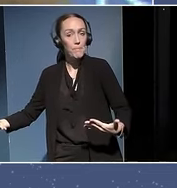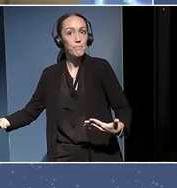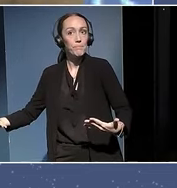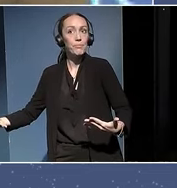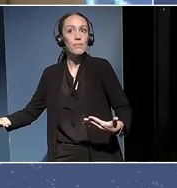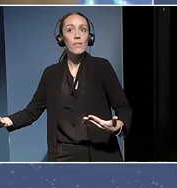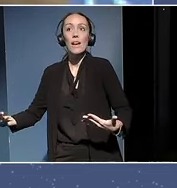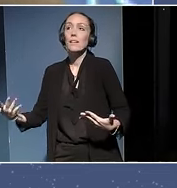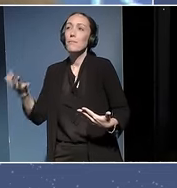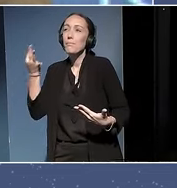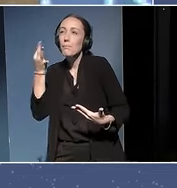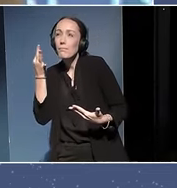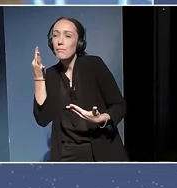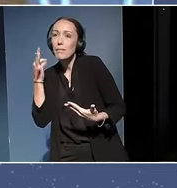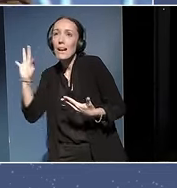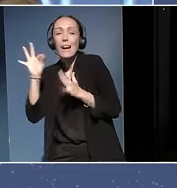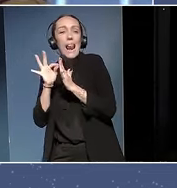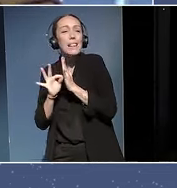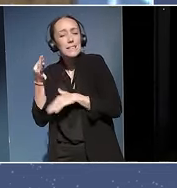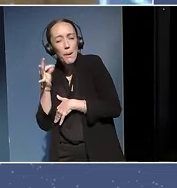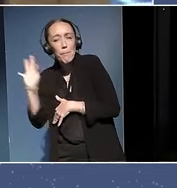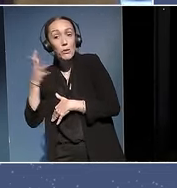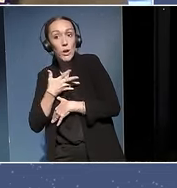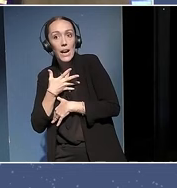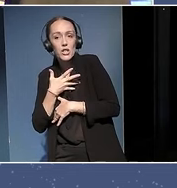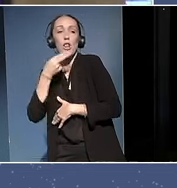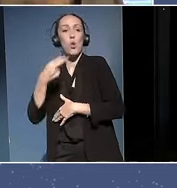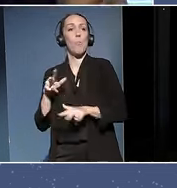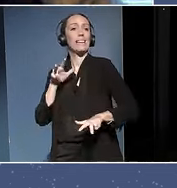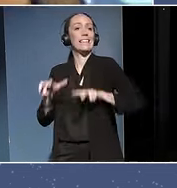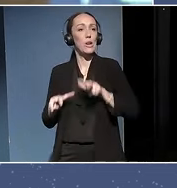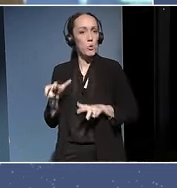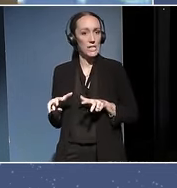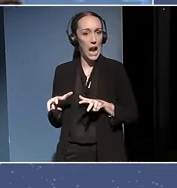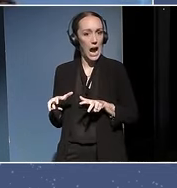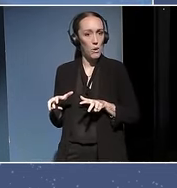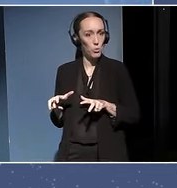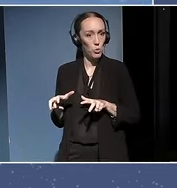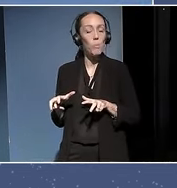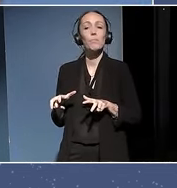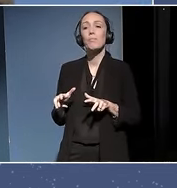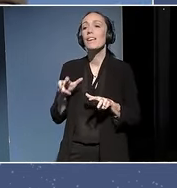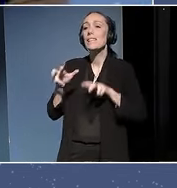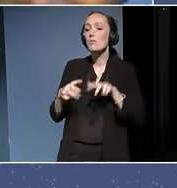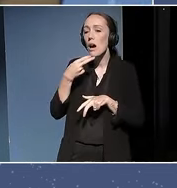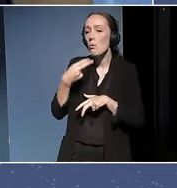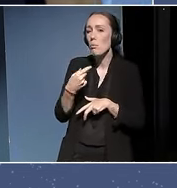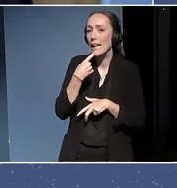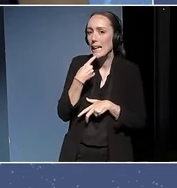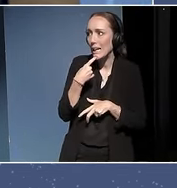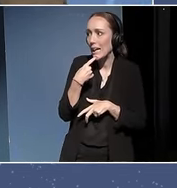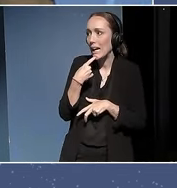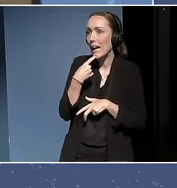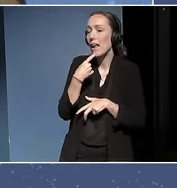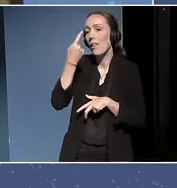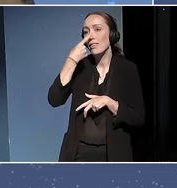particolare cioè sonoo quei rettili terrestri che hanno le zampe colonnari cioè dritte quindi non aperte così